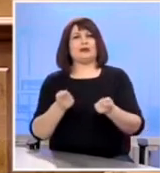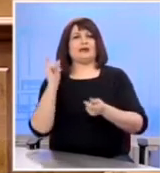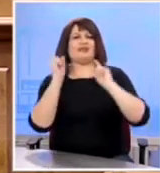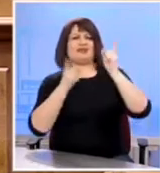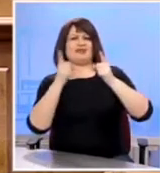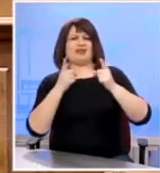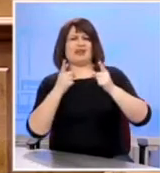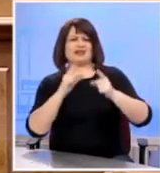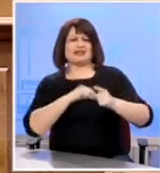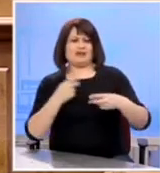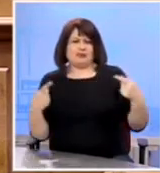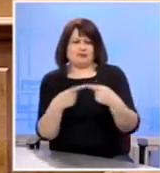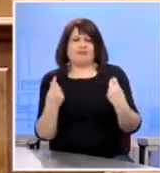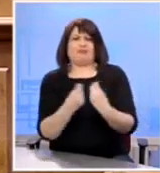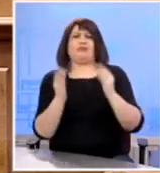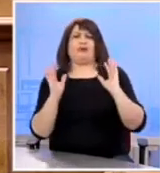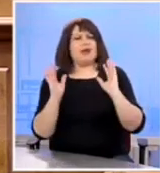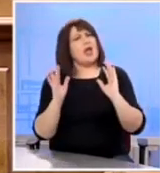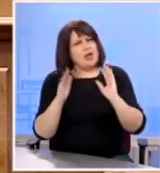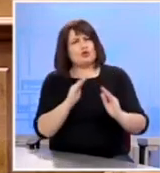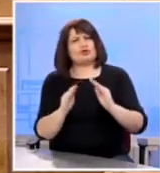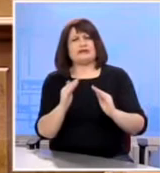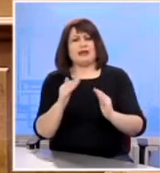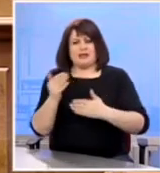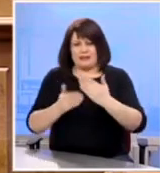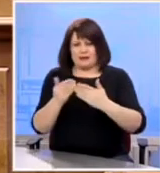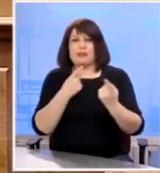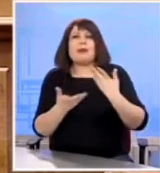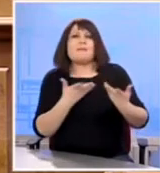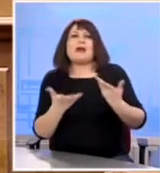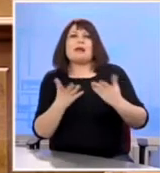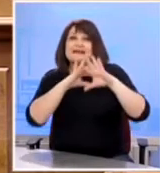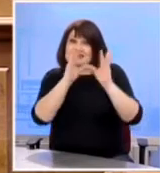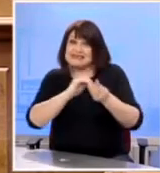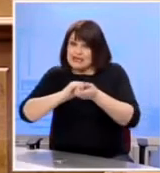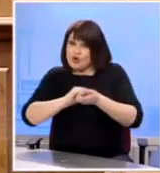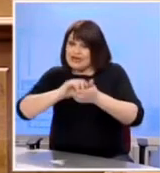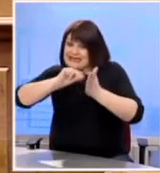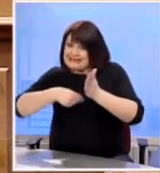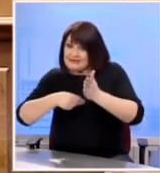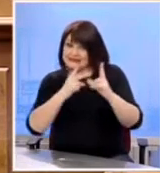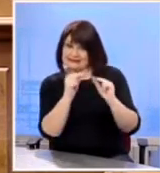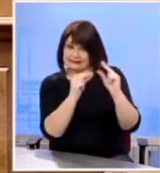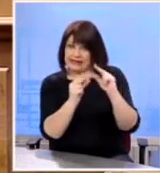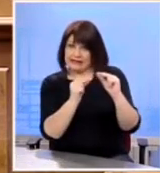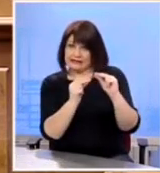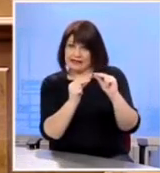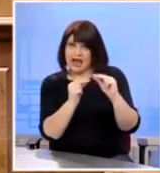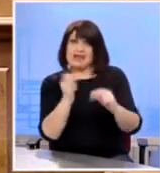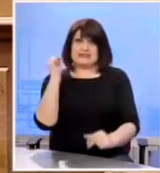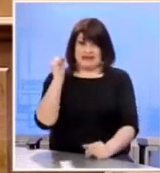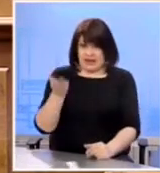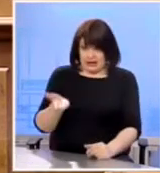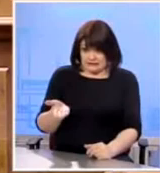σύγκρουσης συμφερόντων, διότι όταν βρίσκεται η διαδικασία διαπραγμάτευσης της συλλογικής σύμβασης εν εξελίξη, εάν κάποιος είναι και